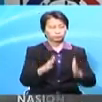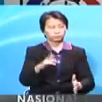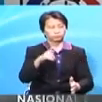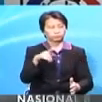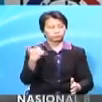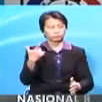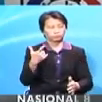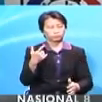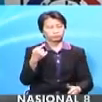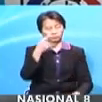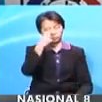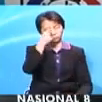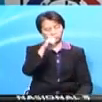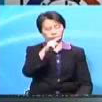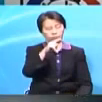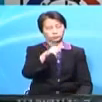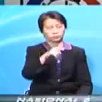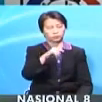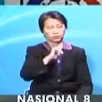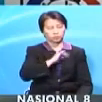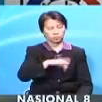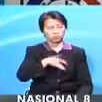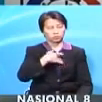lagi lagi